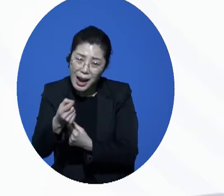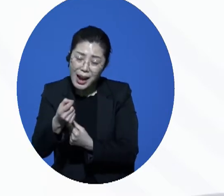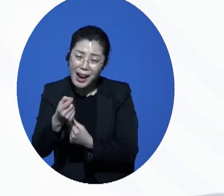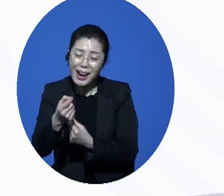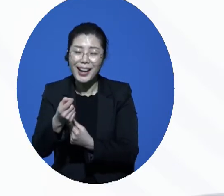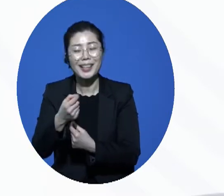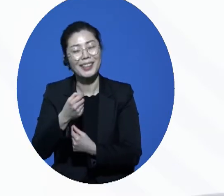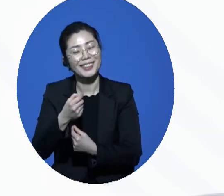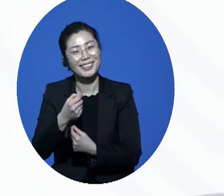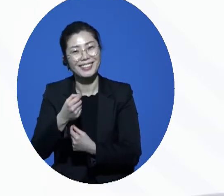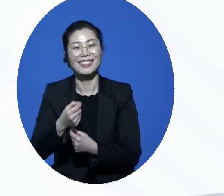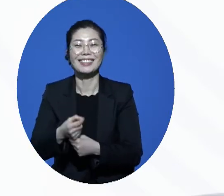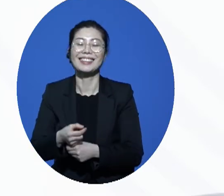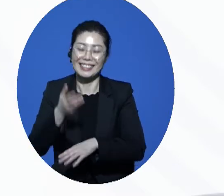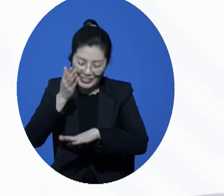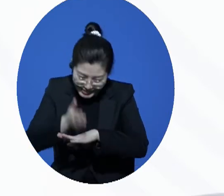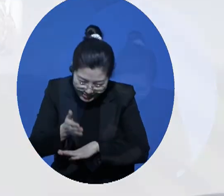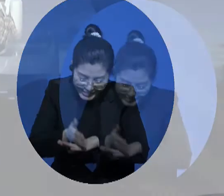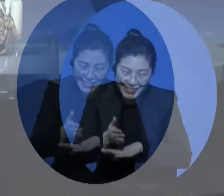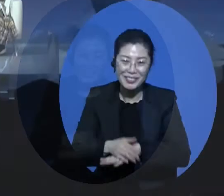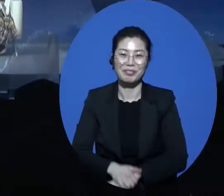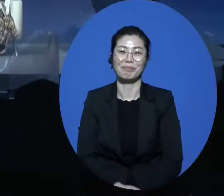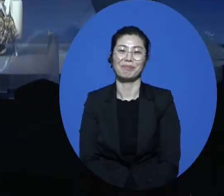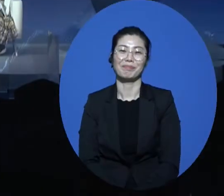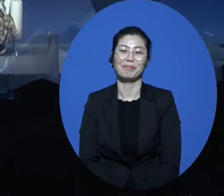바랍니다. 감사합니다.